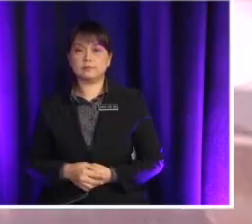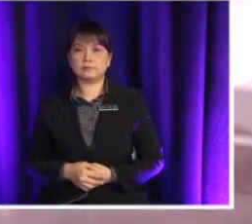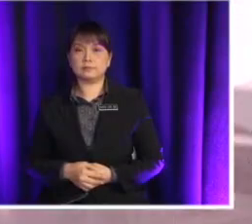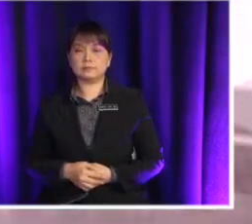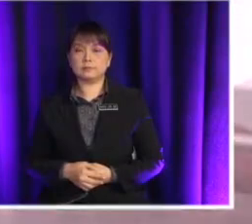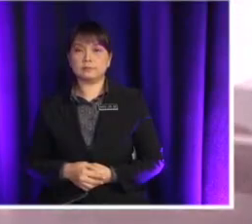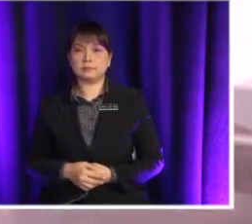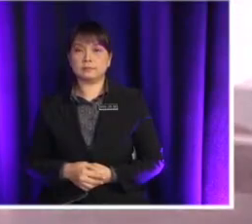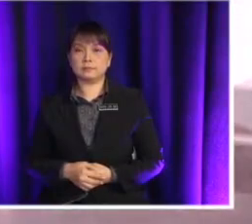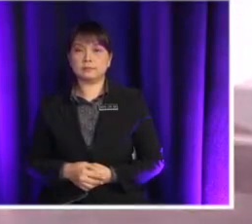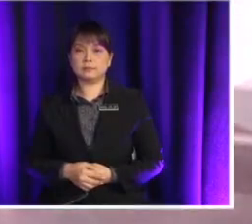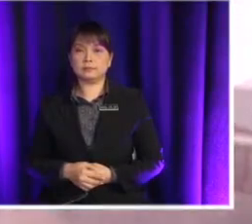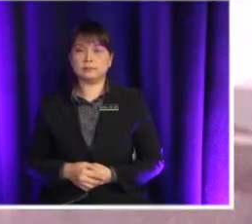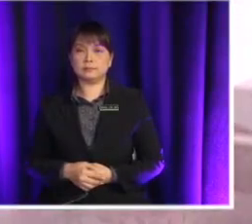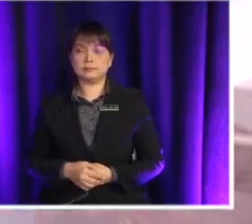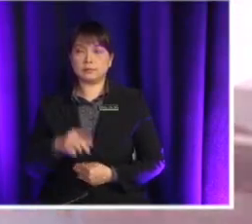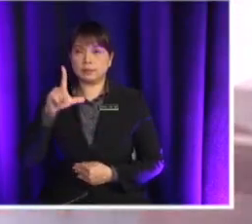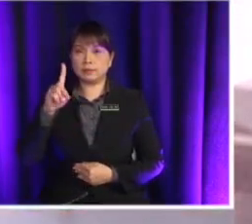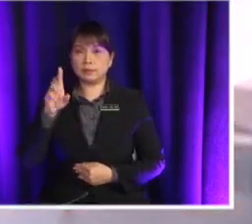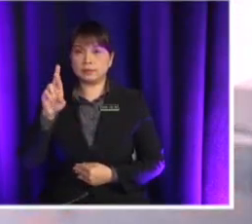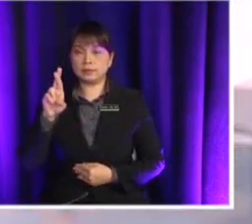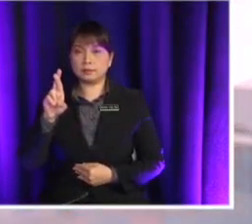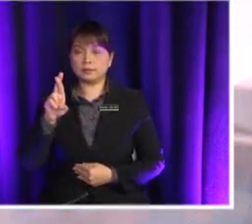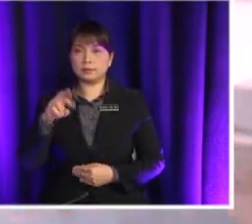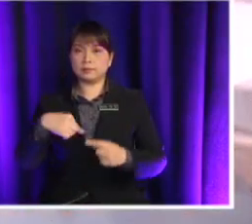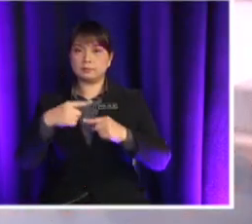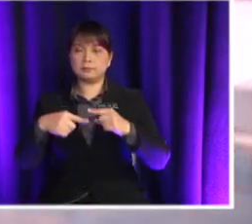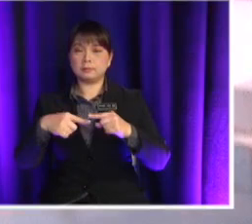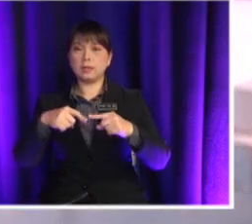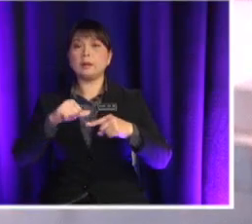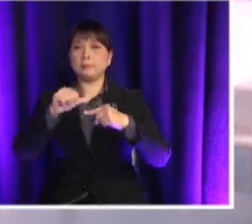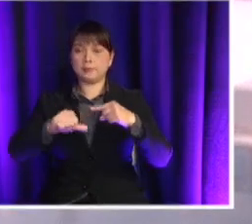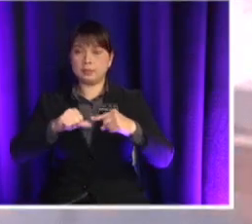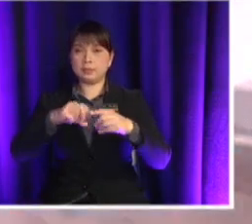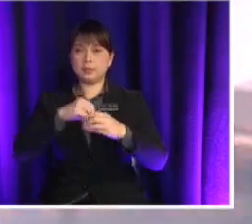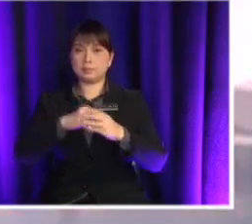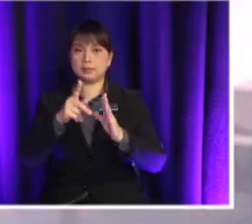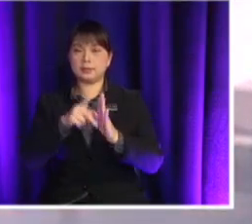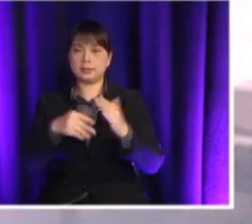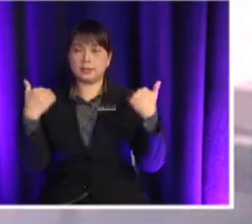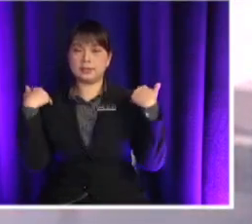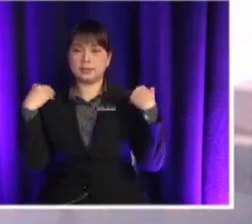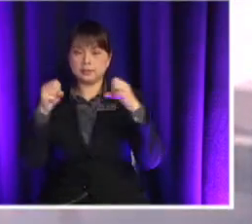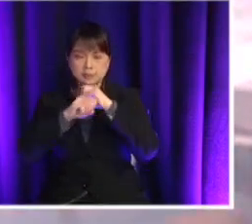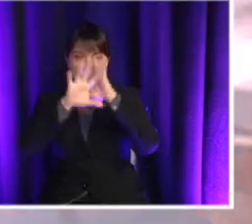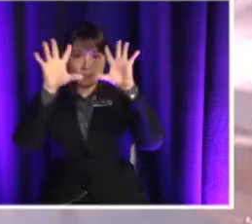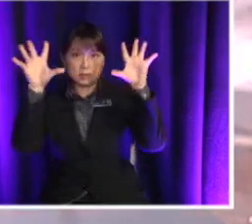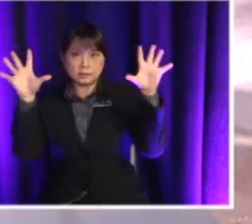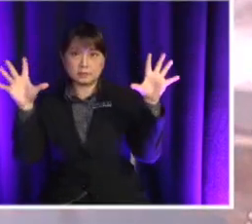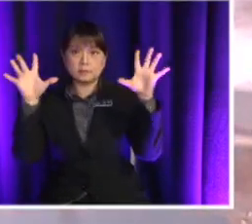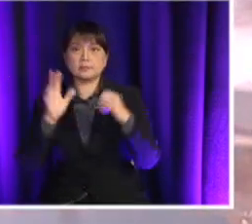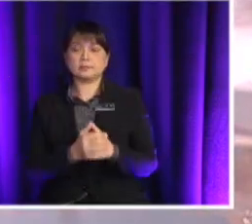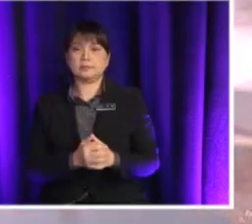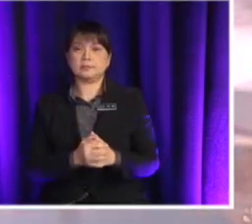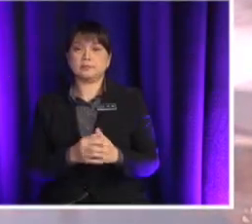sini LDR tadi, kita kata LDR apabila dalam keadaan terang. Okey, dalam keadaan terang,